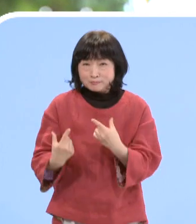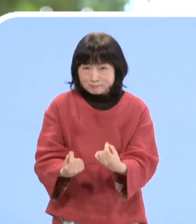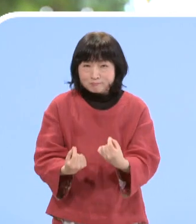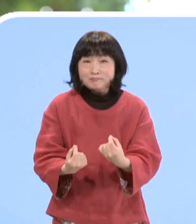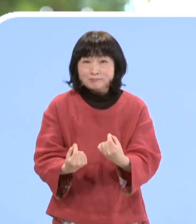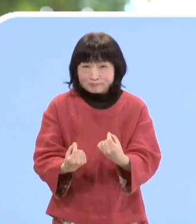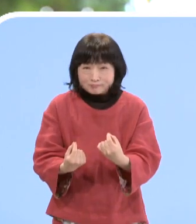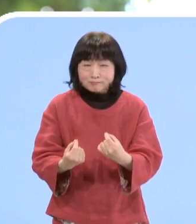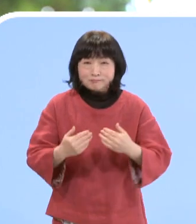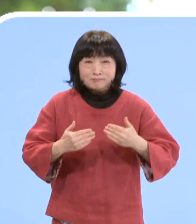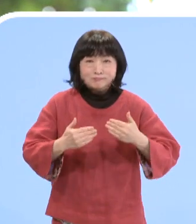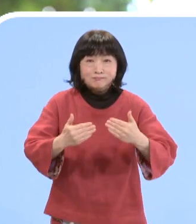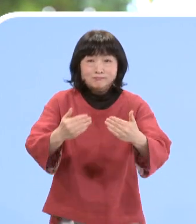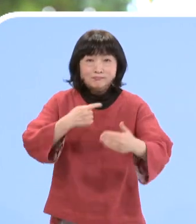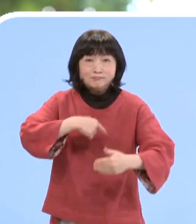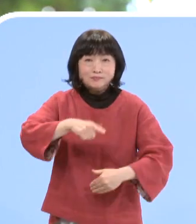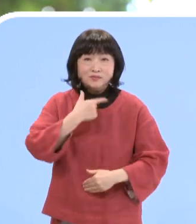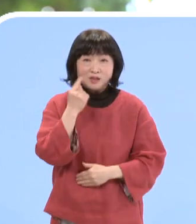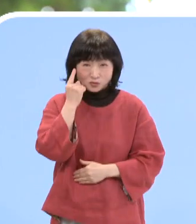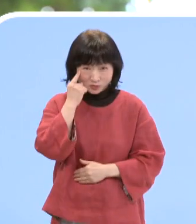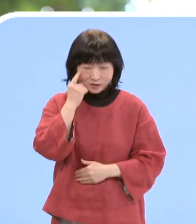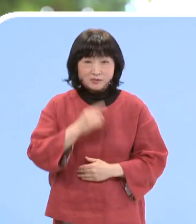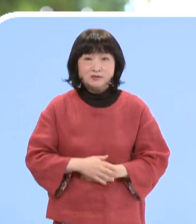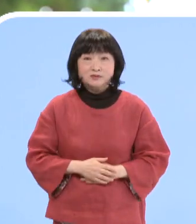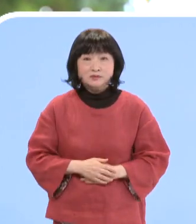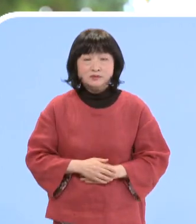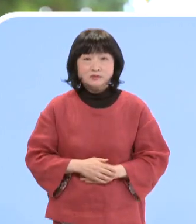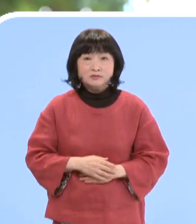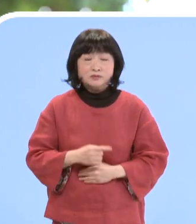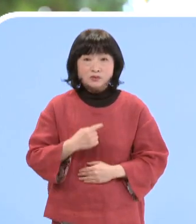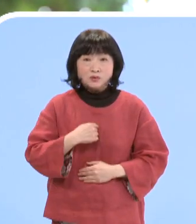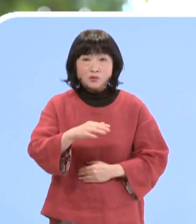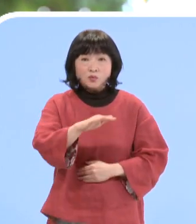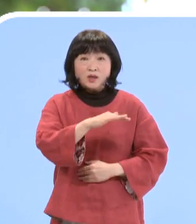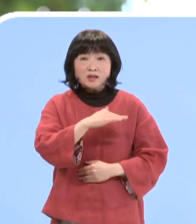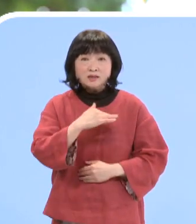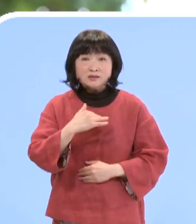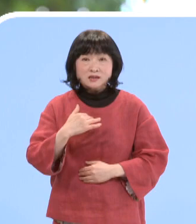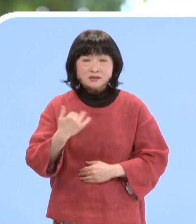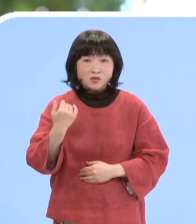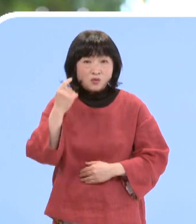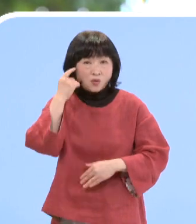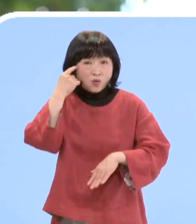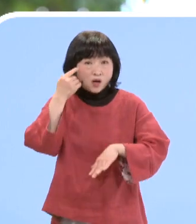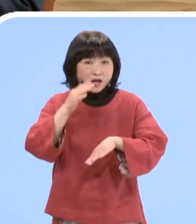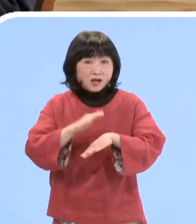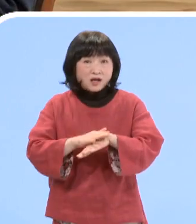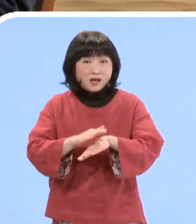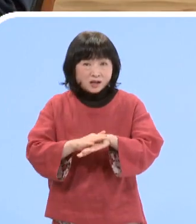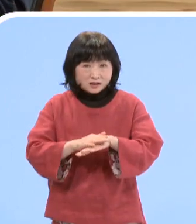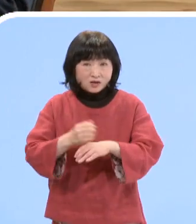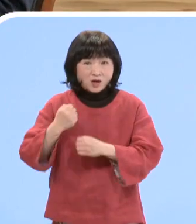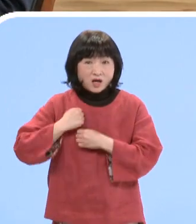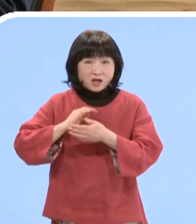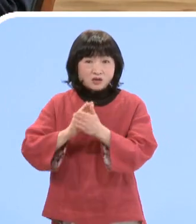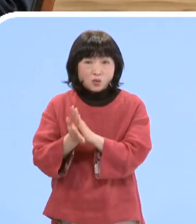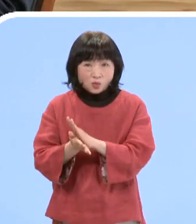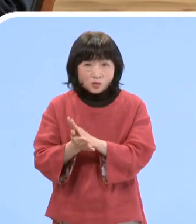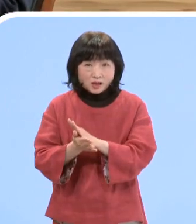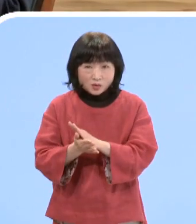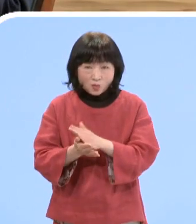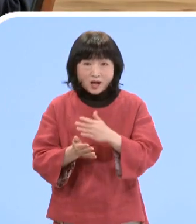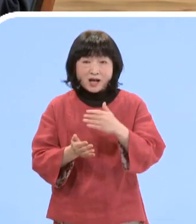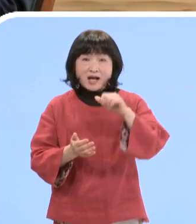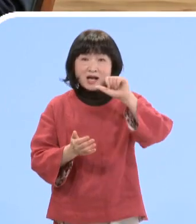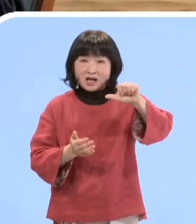んでいかなければならないと思っています。私たちの位置づけは五国、摂丹波田